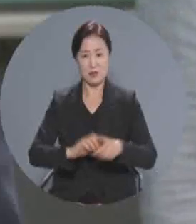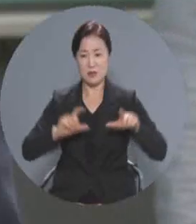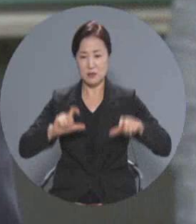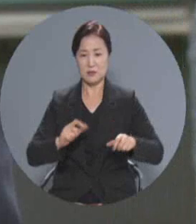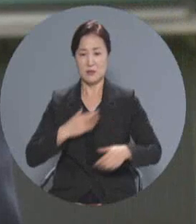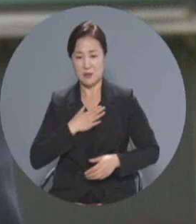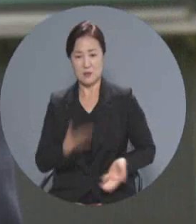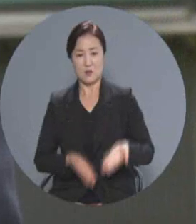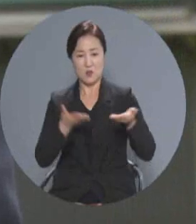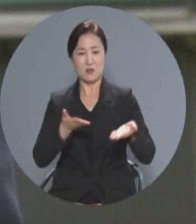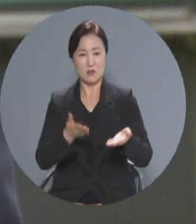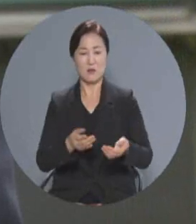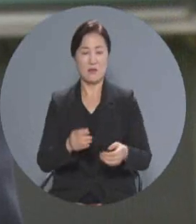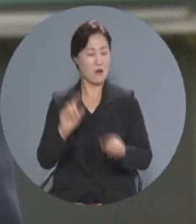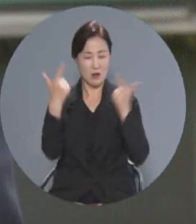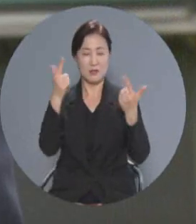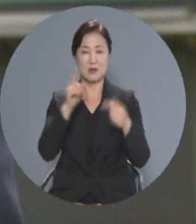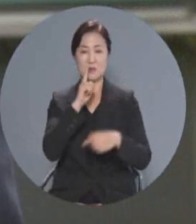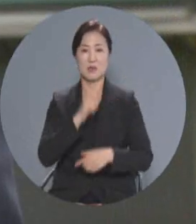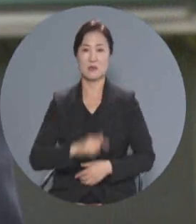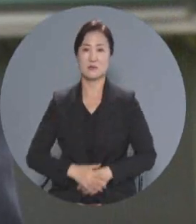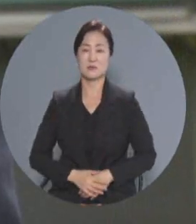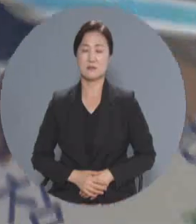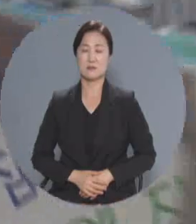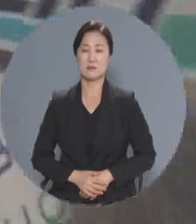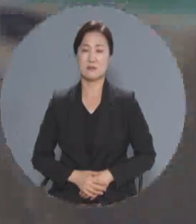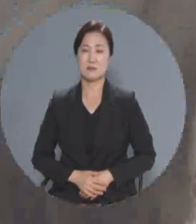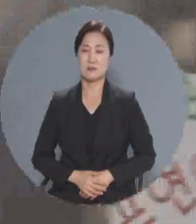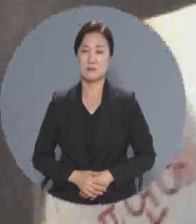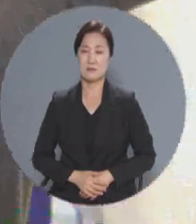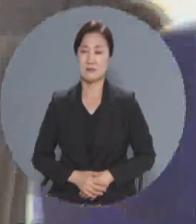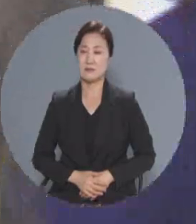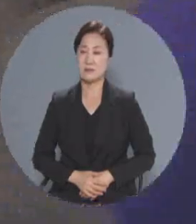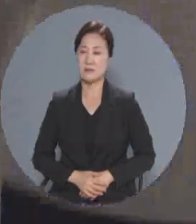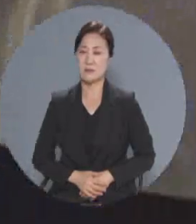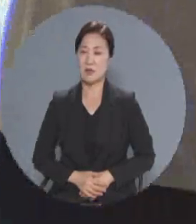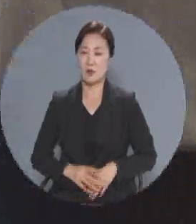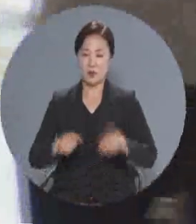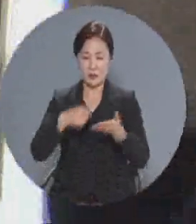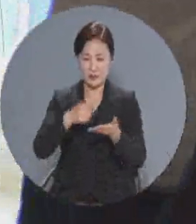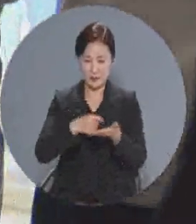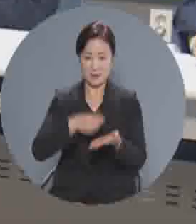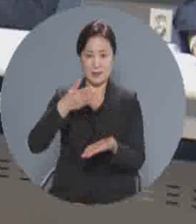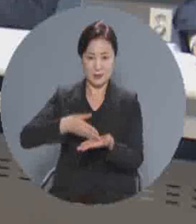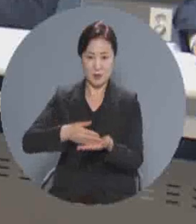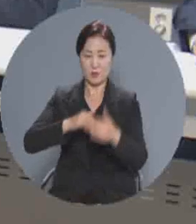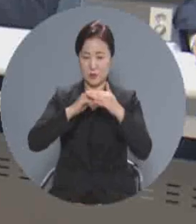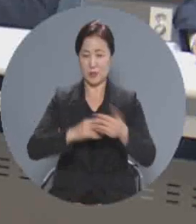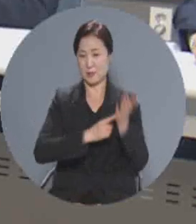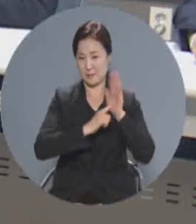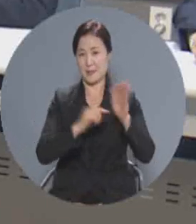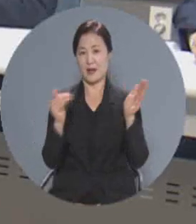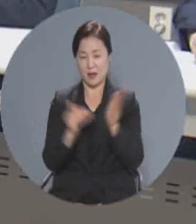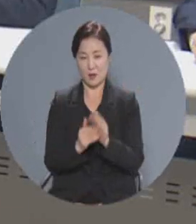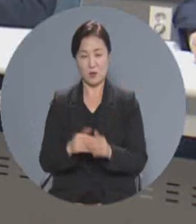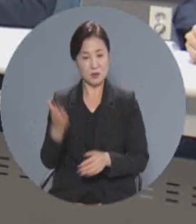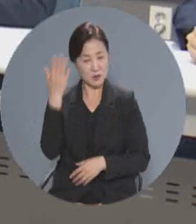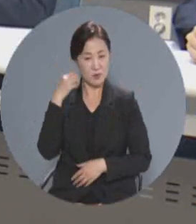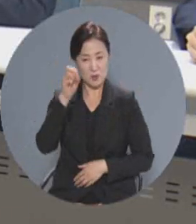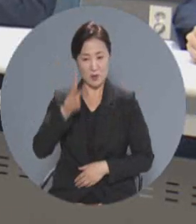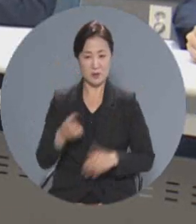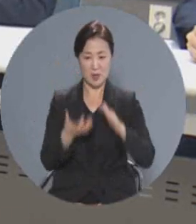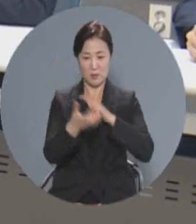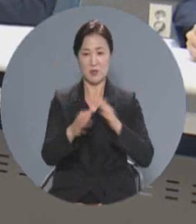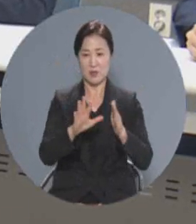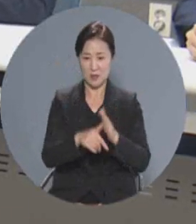주장에 적극적으로 반박했습니다. 페이스북엔 언론 인터뷰 내용을 공개했고 휴일 광주 방문 때도